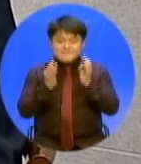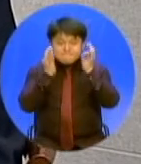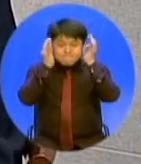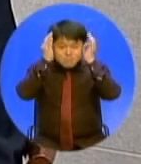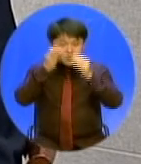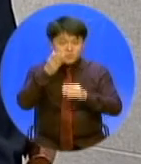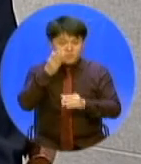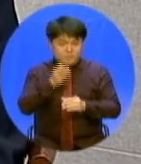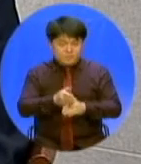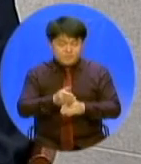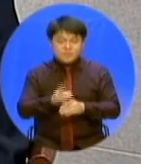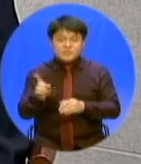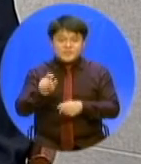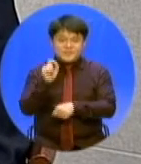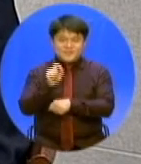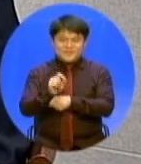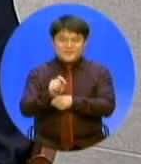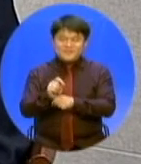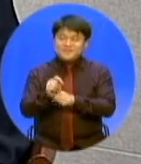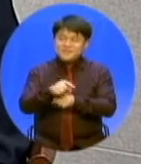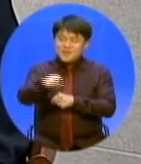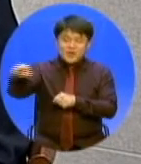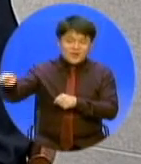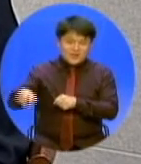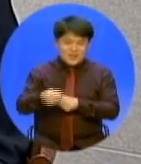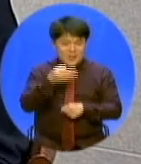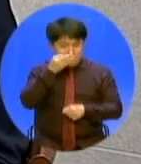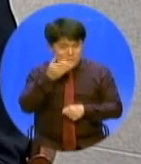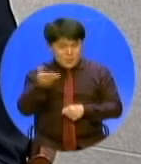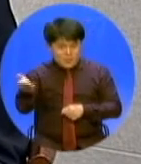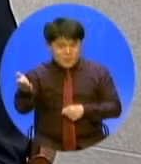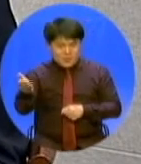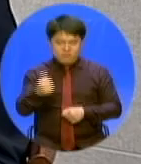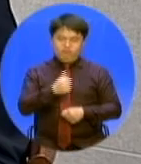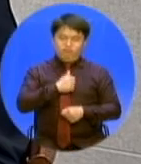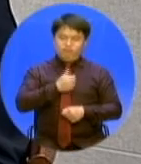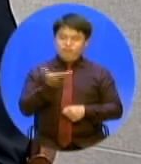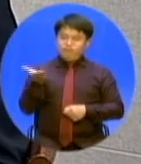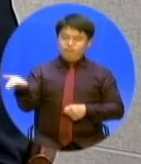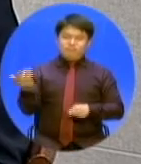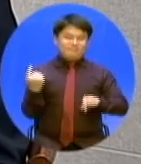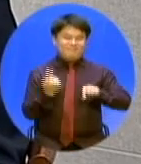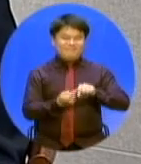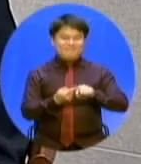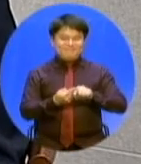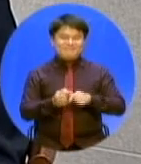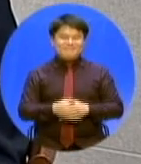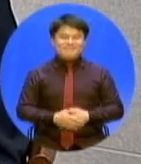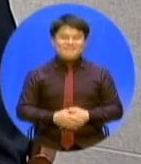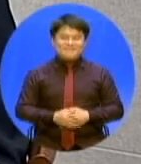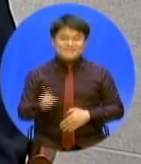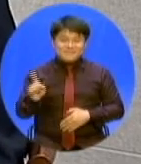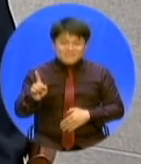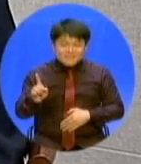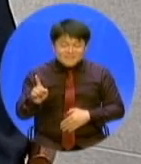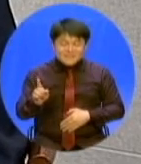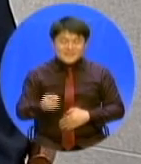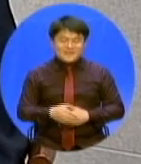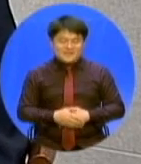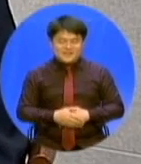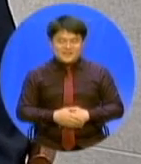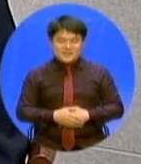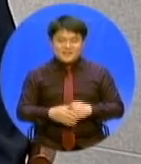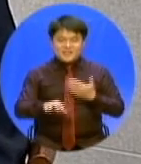하고 있다는 것을 한번 이렇게 직원들에게 자부심을 심어주는 그런 겁니다. 그래서